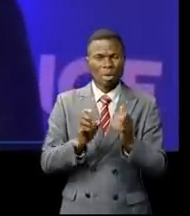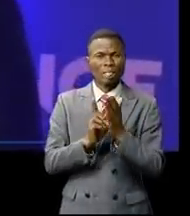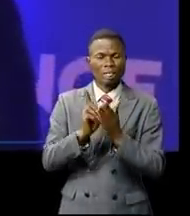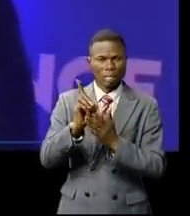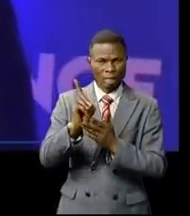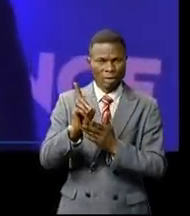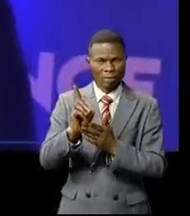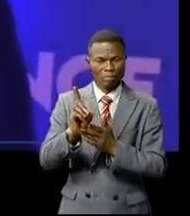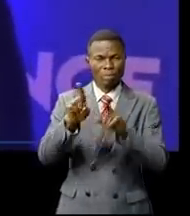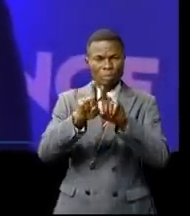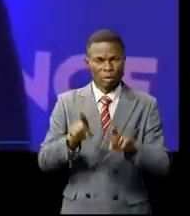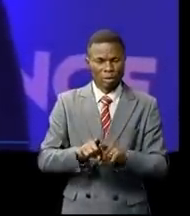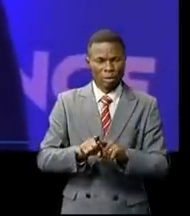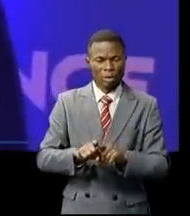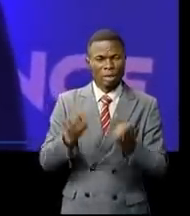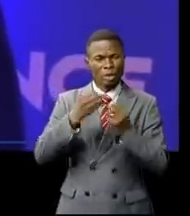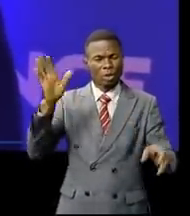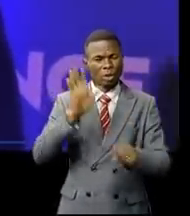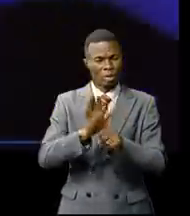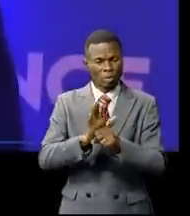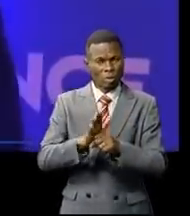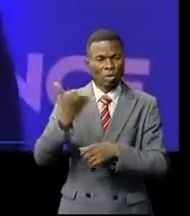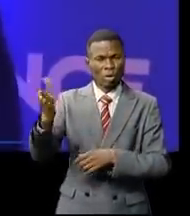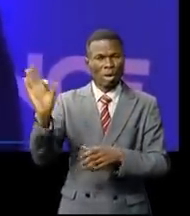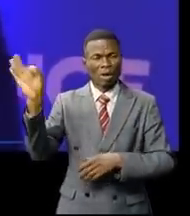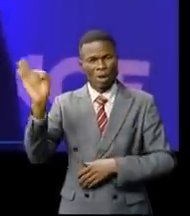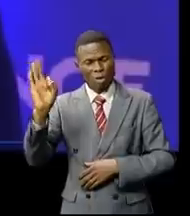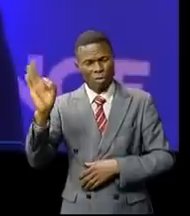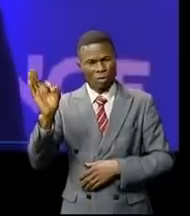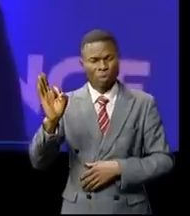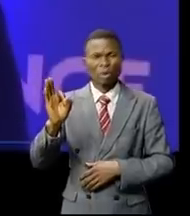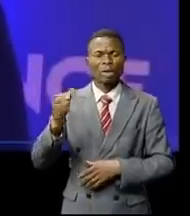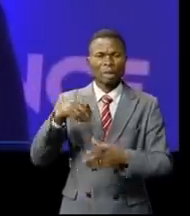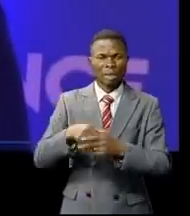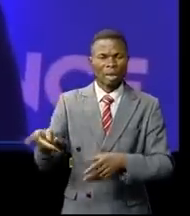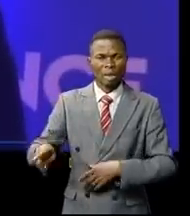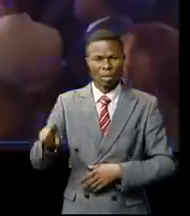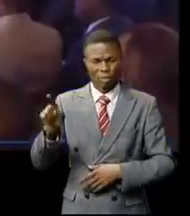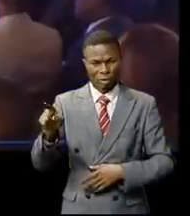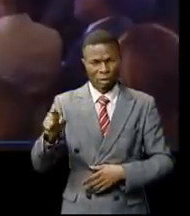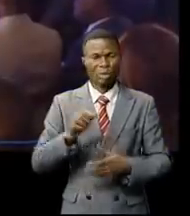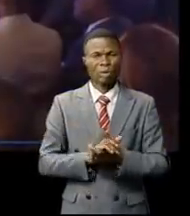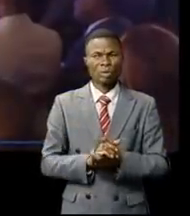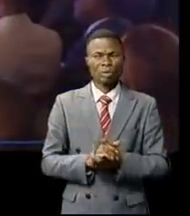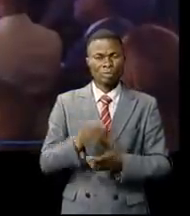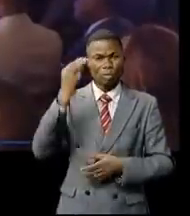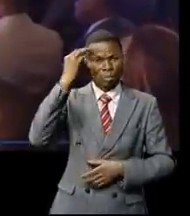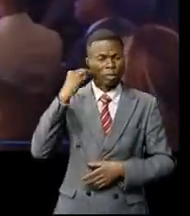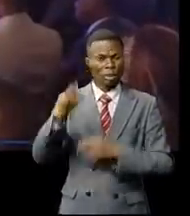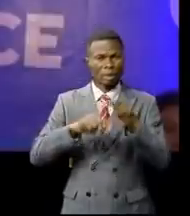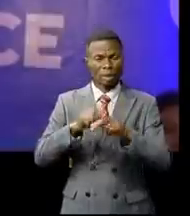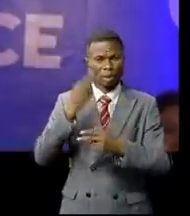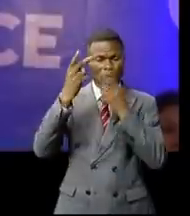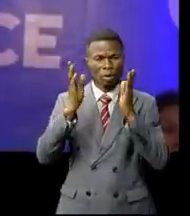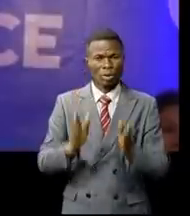vient de toutes les princesses et touristique unis soient exemptes quant au ministre national du tourisme